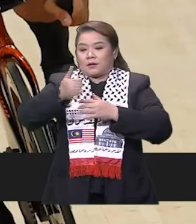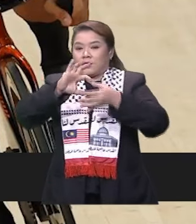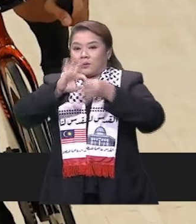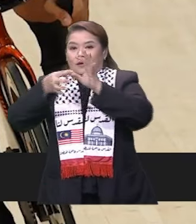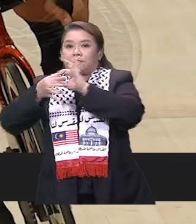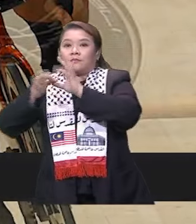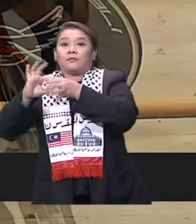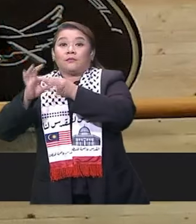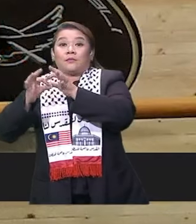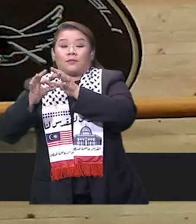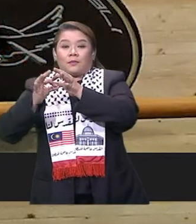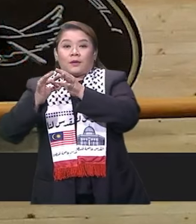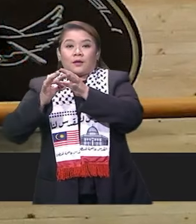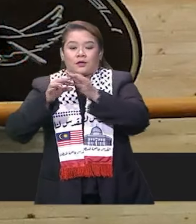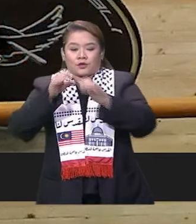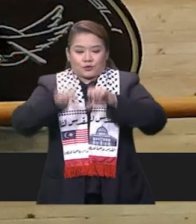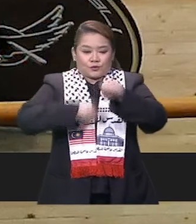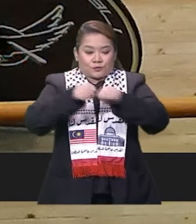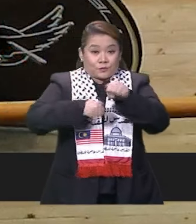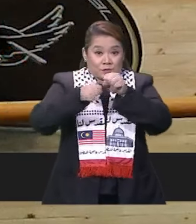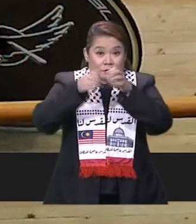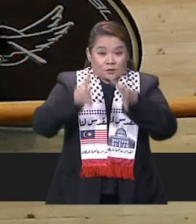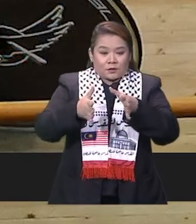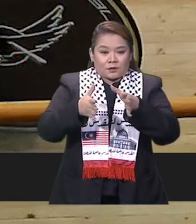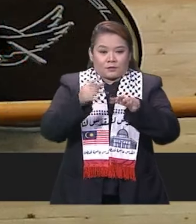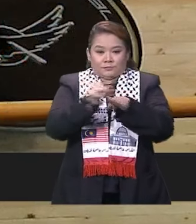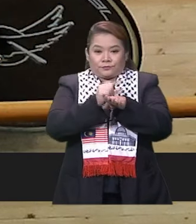dalam sukan berbasikal apabila memenangi pingat